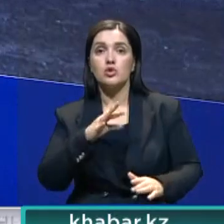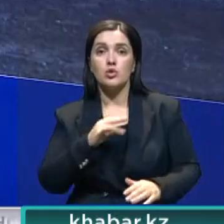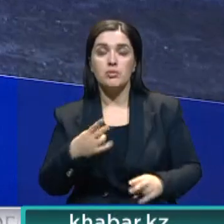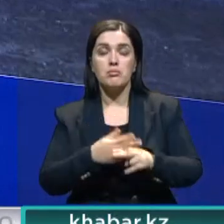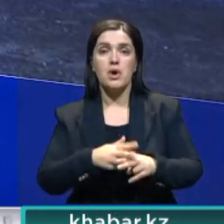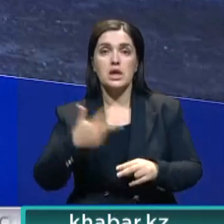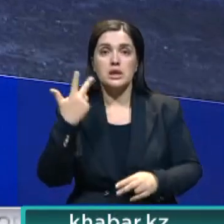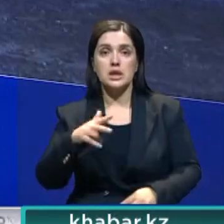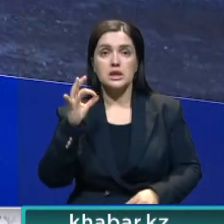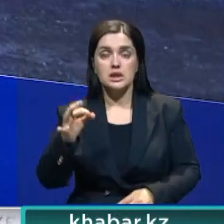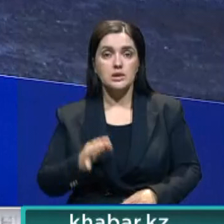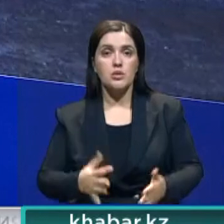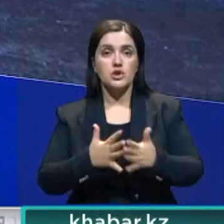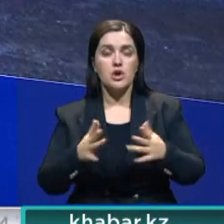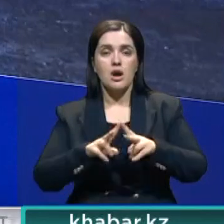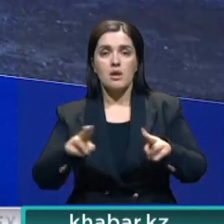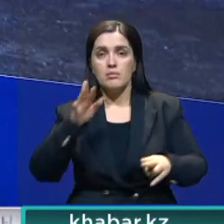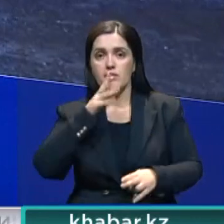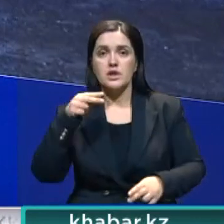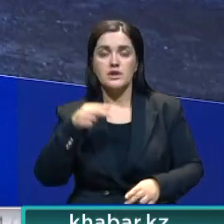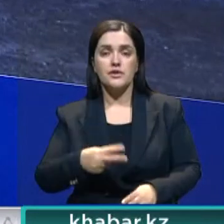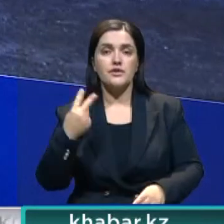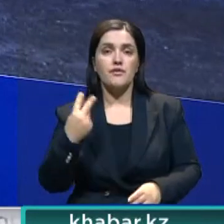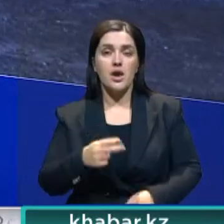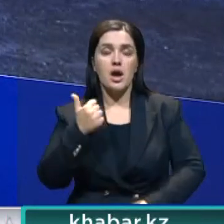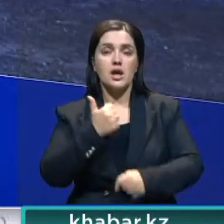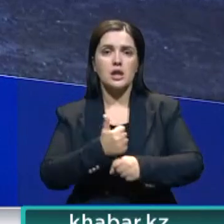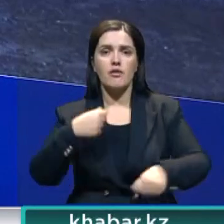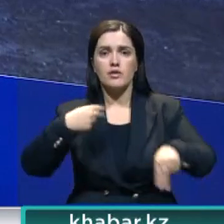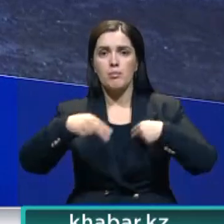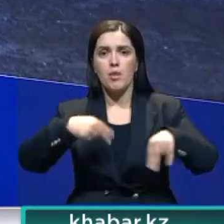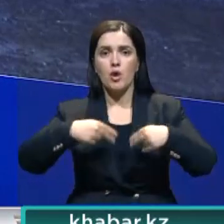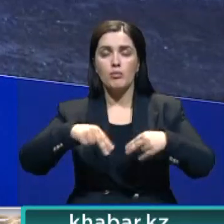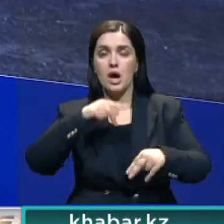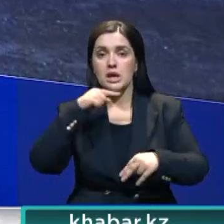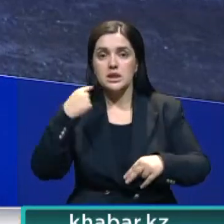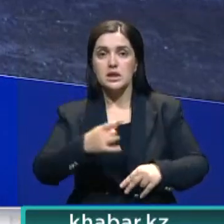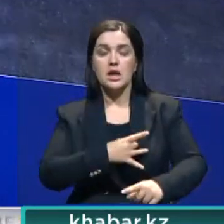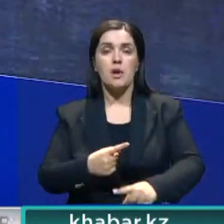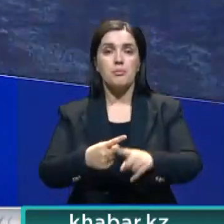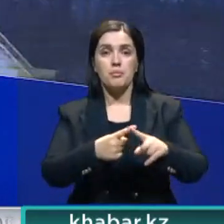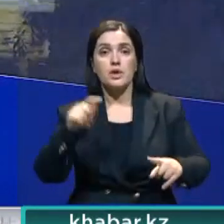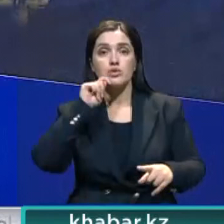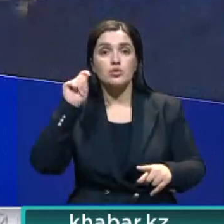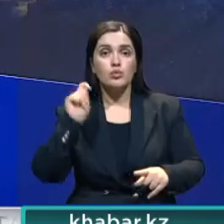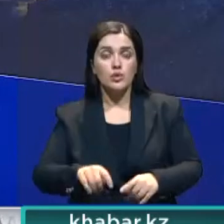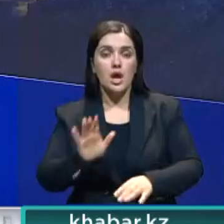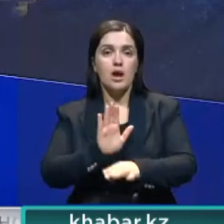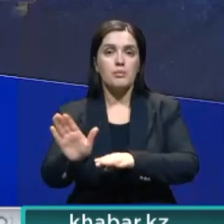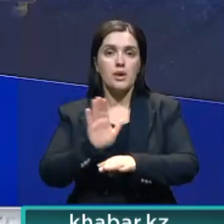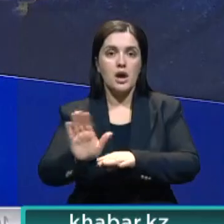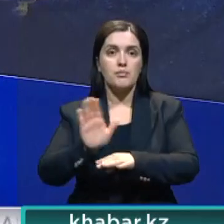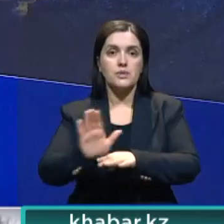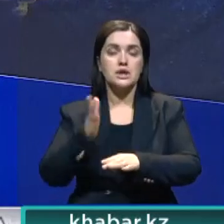миллионов тонн, что почти на 30% больше аналогичного периода 2020-го. Главные покупатели – Россия, Беларусь и